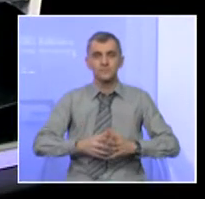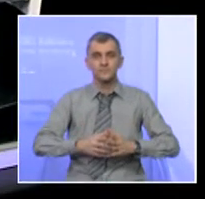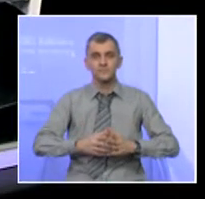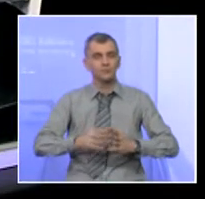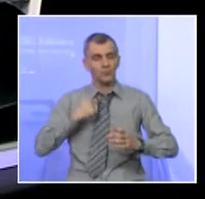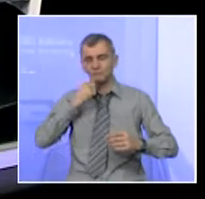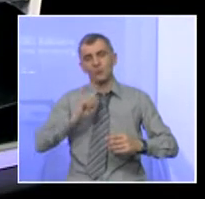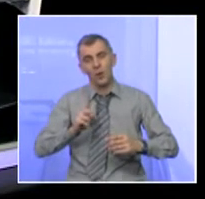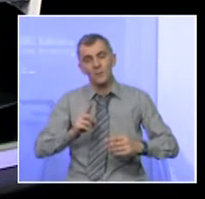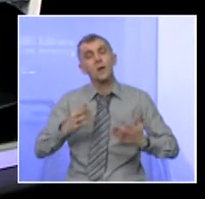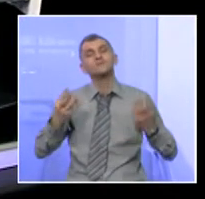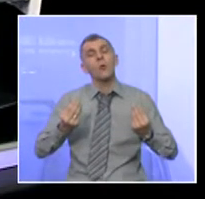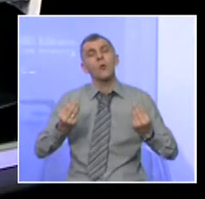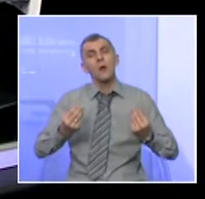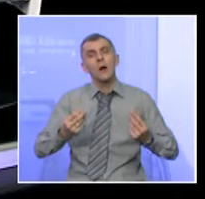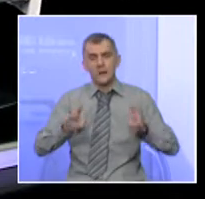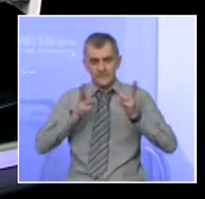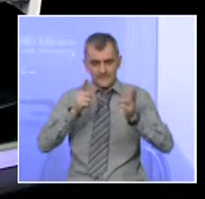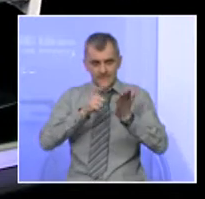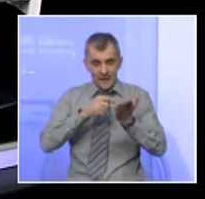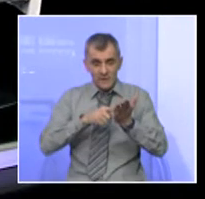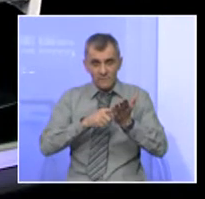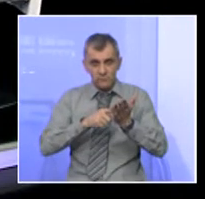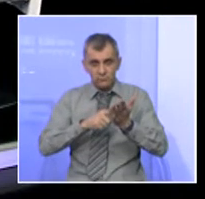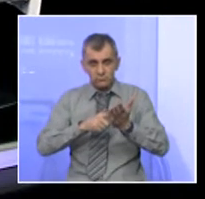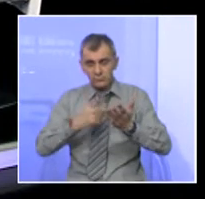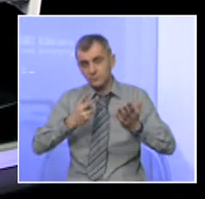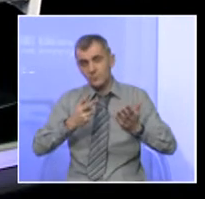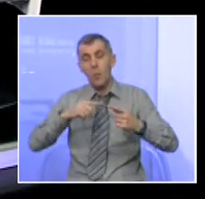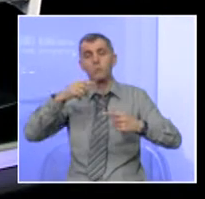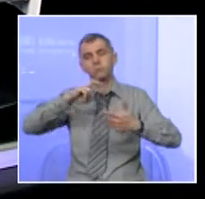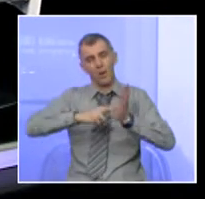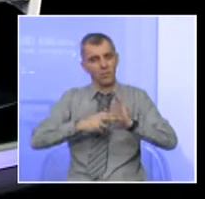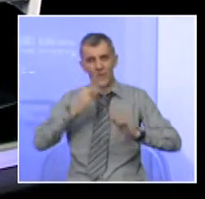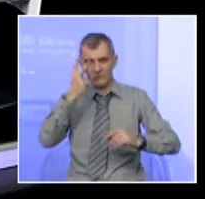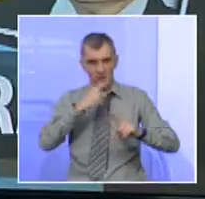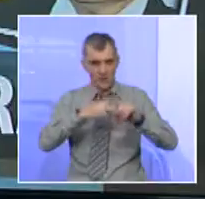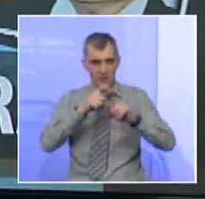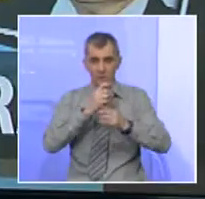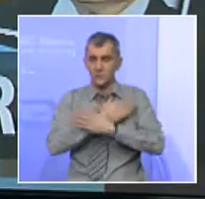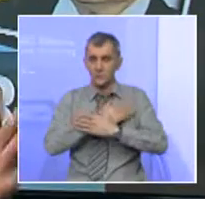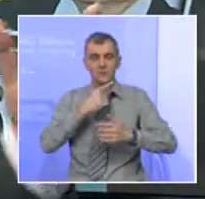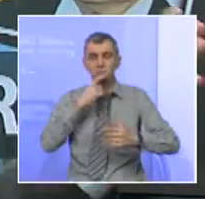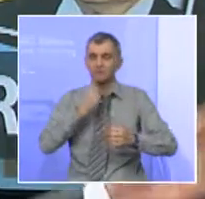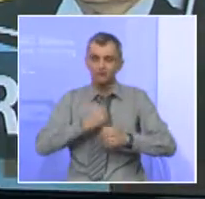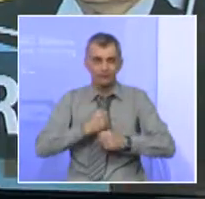Što zahtjev, ultimativni politički prije svega zahtjev, dva HDZ-a